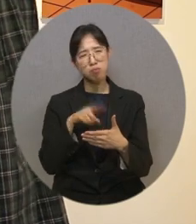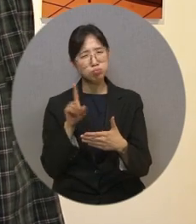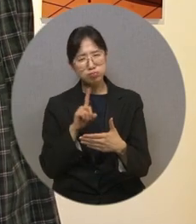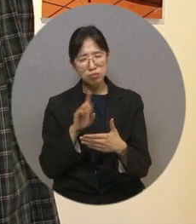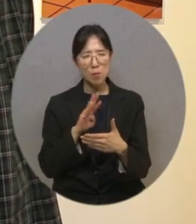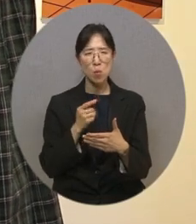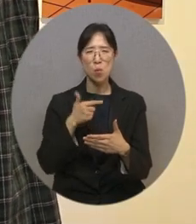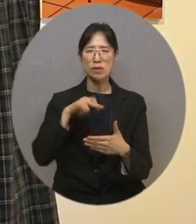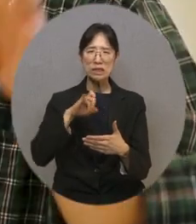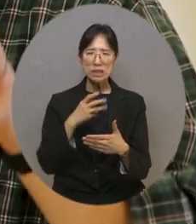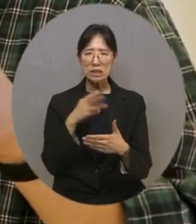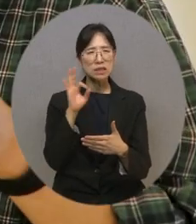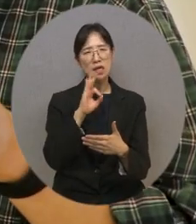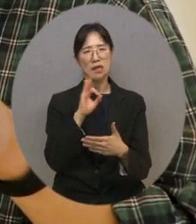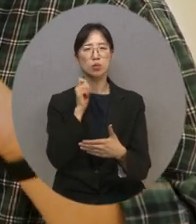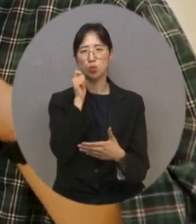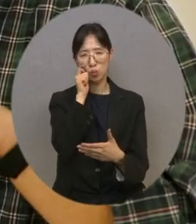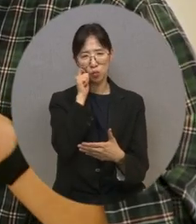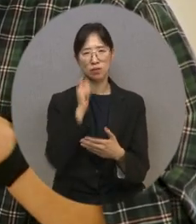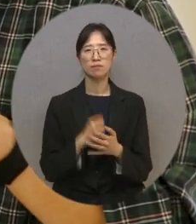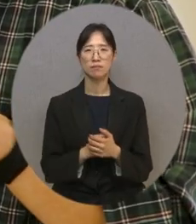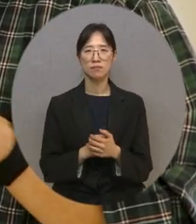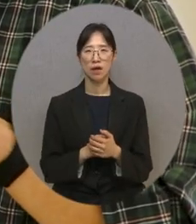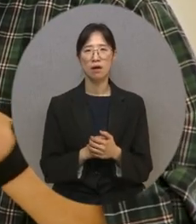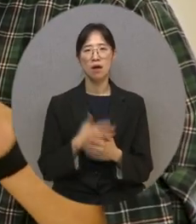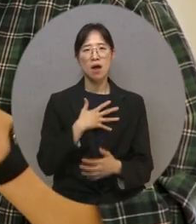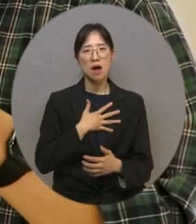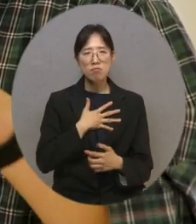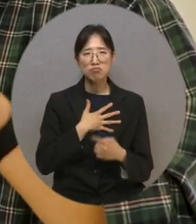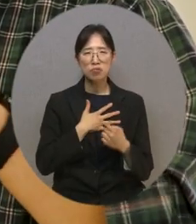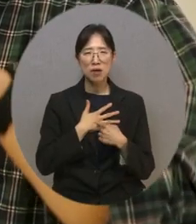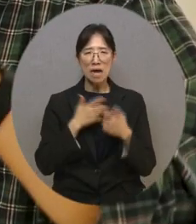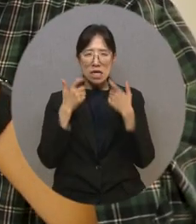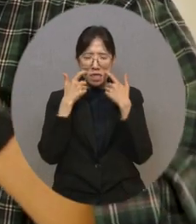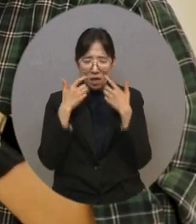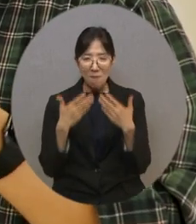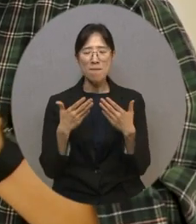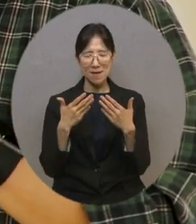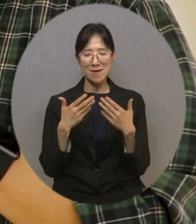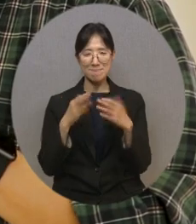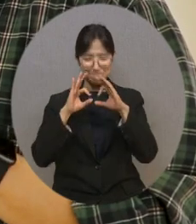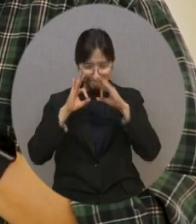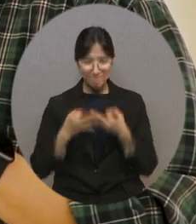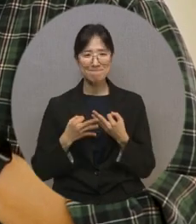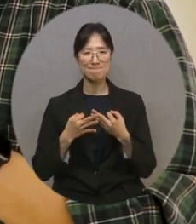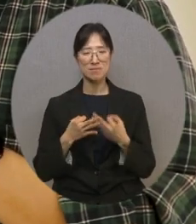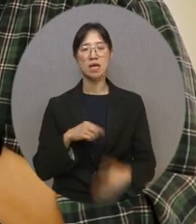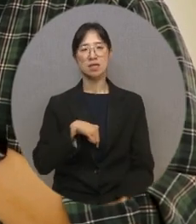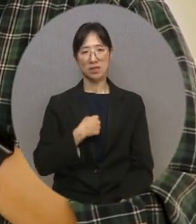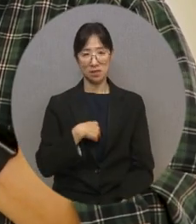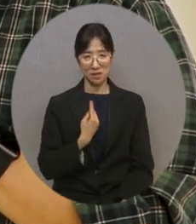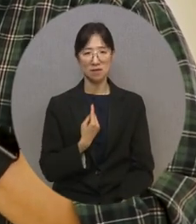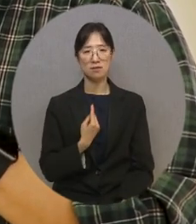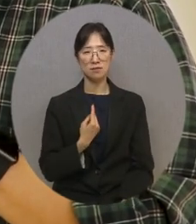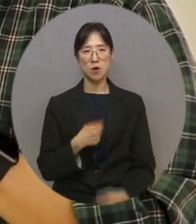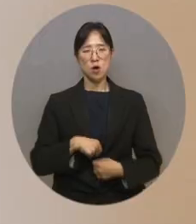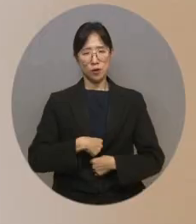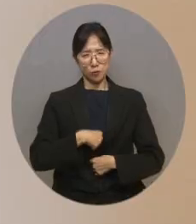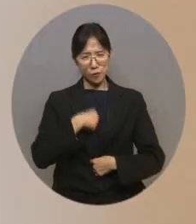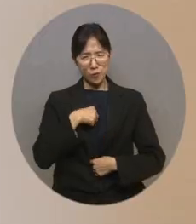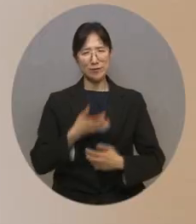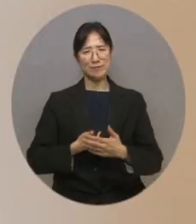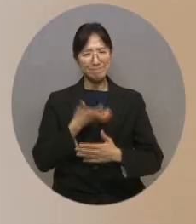못했다고 하는데요. 때문에 감정을 선명하게 직면해 스스로에게